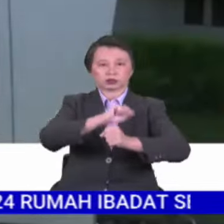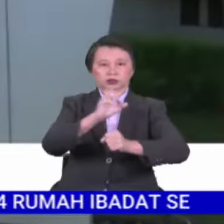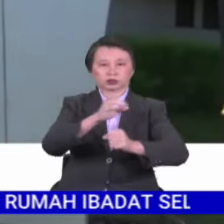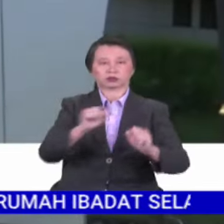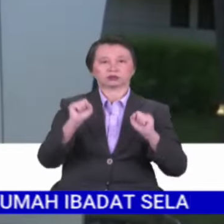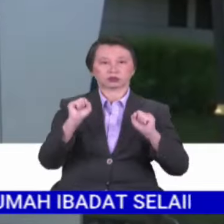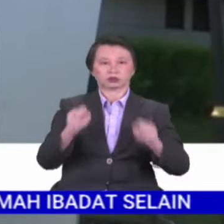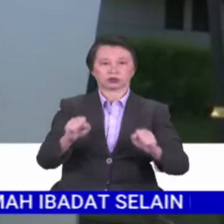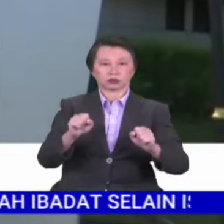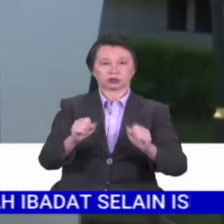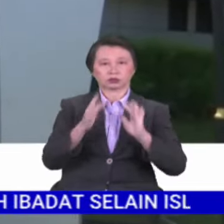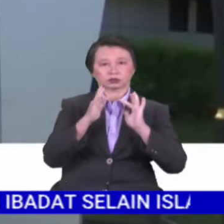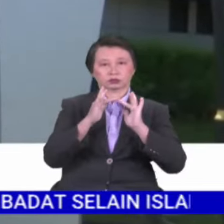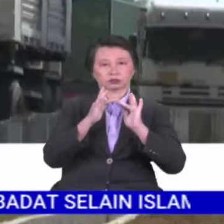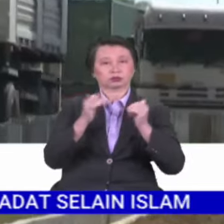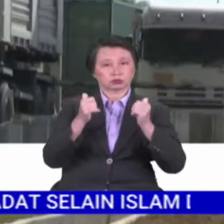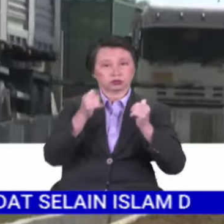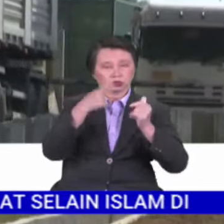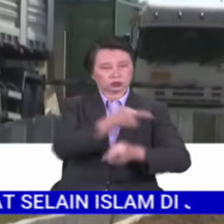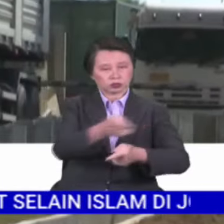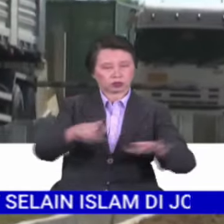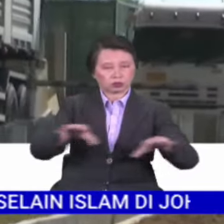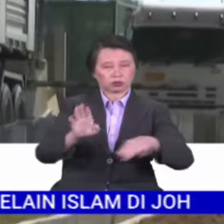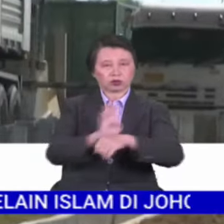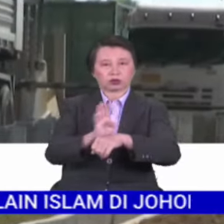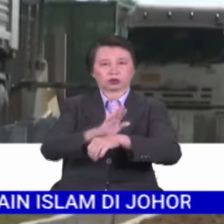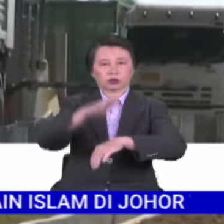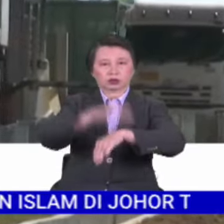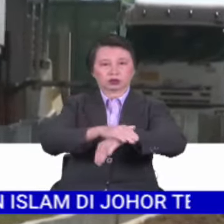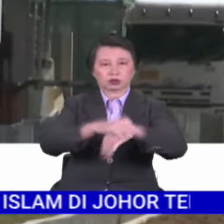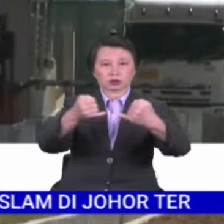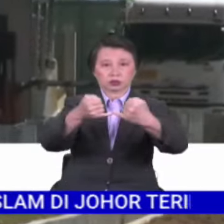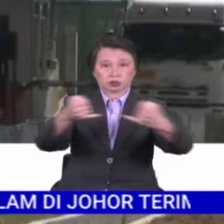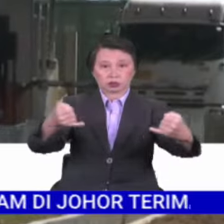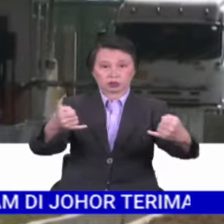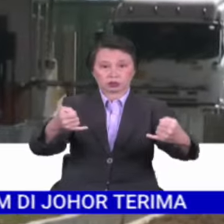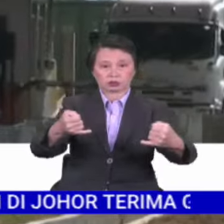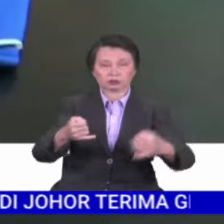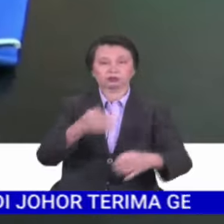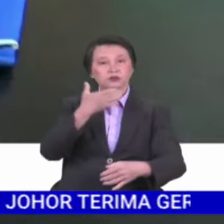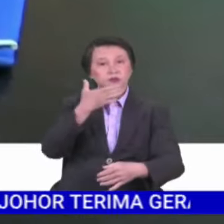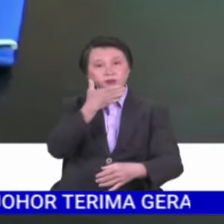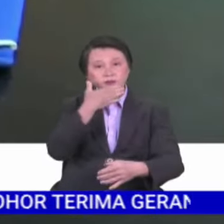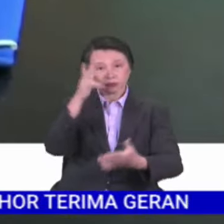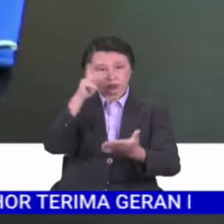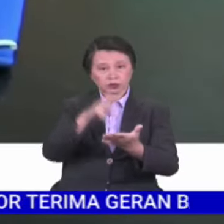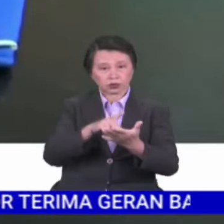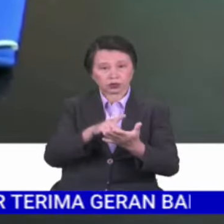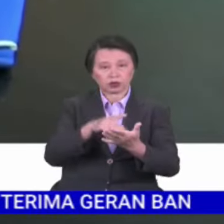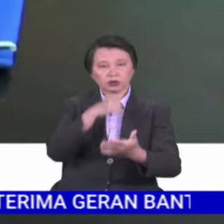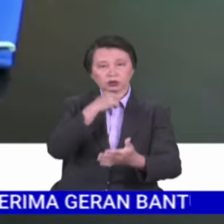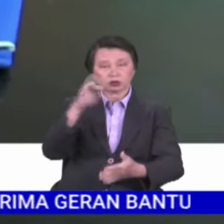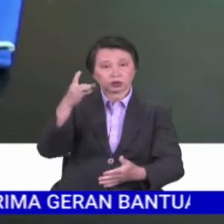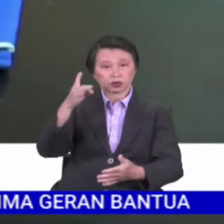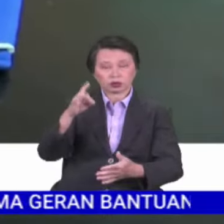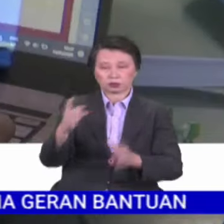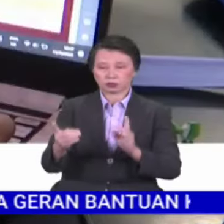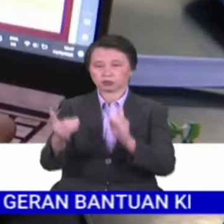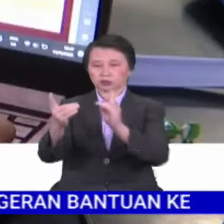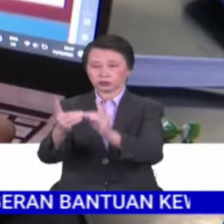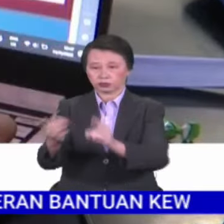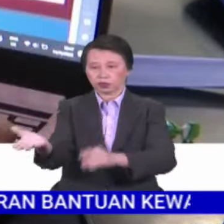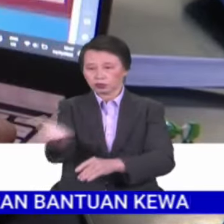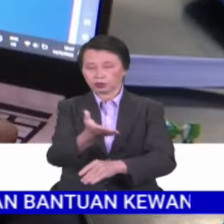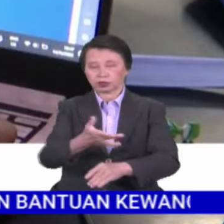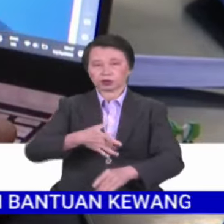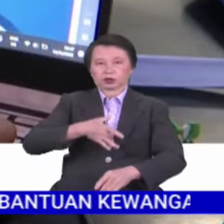selain kemampuan jalur lebar internet untuk mereka membuat perniagaan atas talian. Bagi golongan muda dikenali pengundi 18 ditemui,